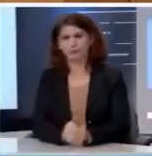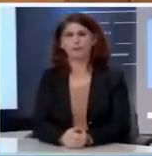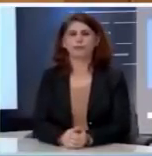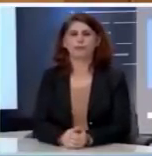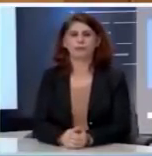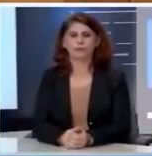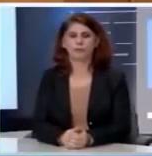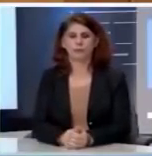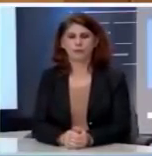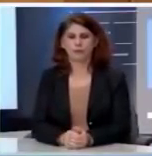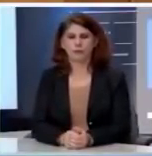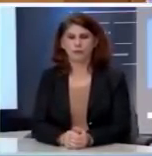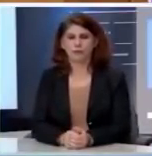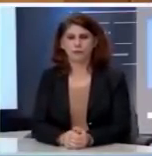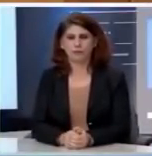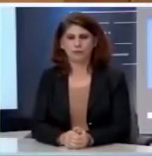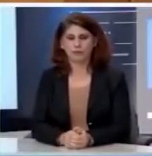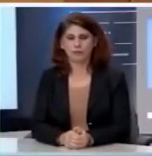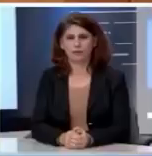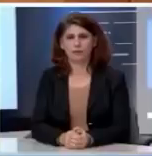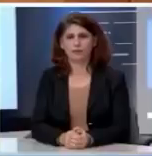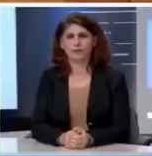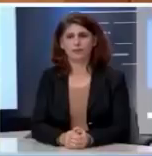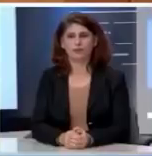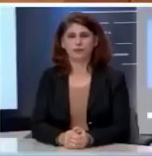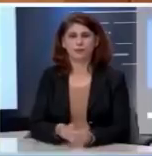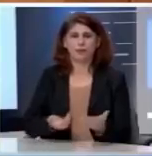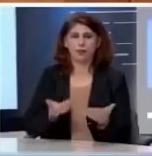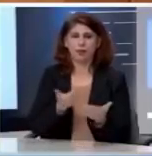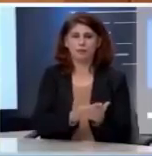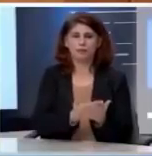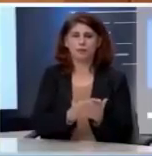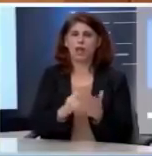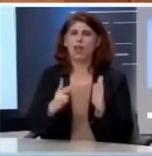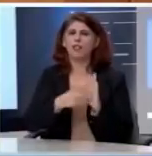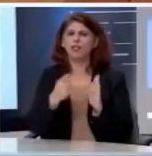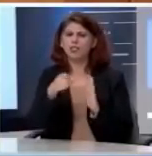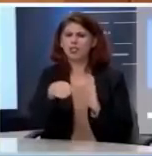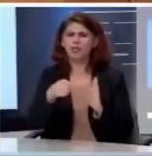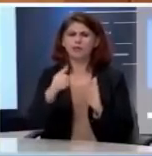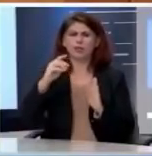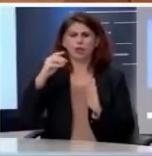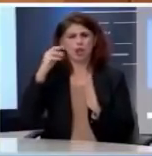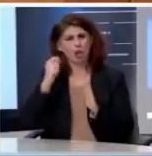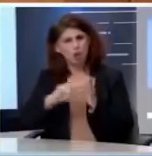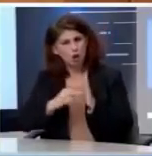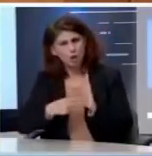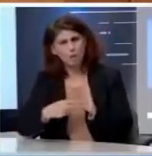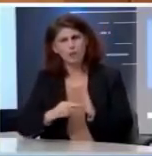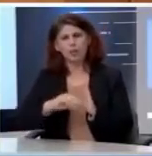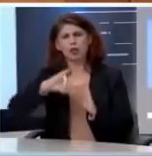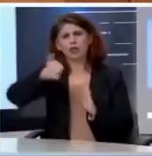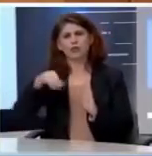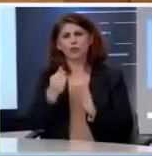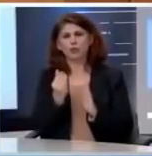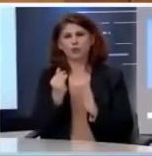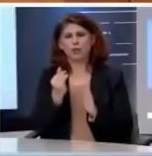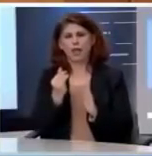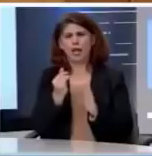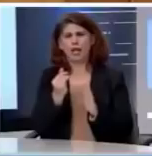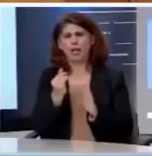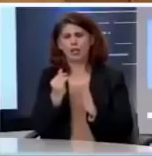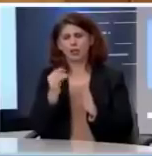Ακούστε. Σας καταθέτω The Second Economic Adjustment Program for Greece, Third Review, July